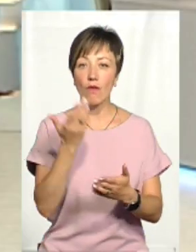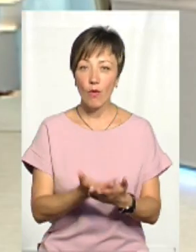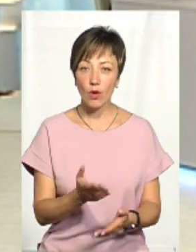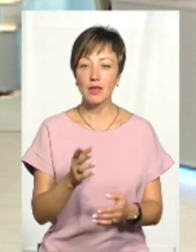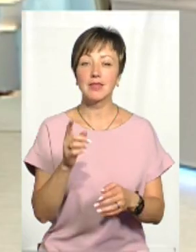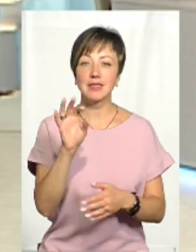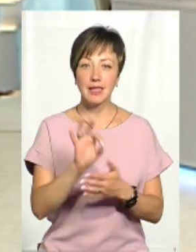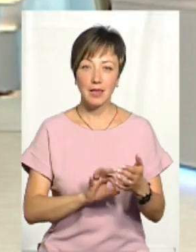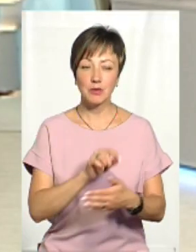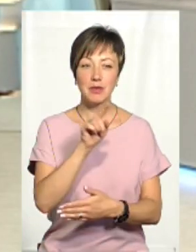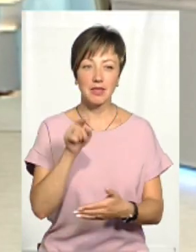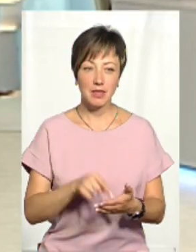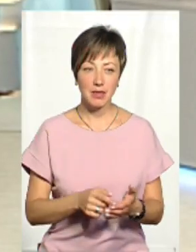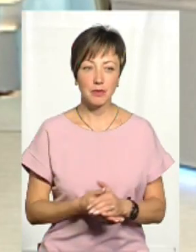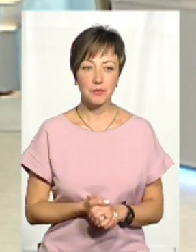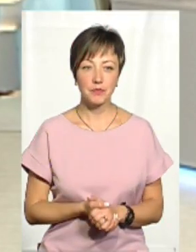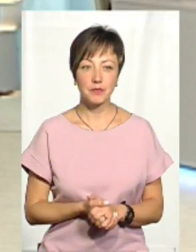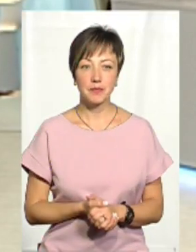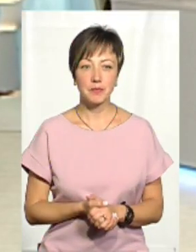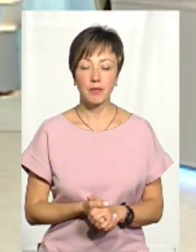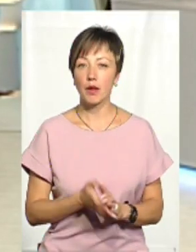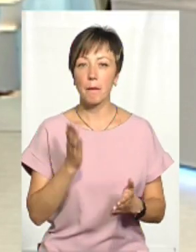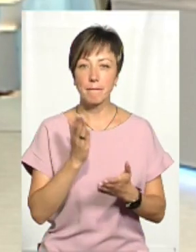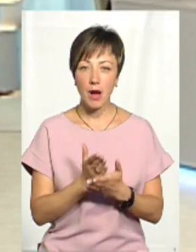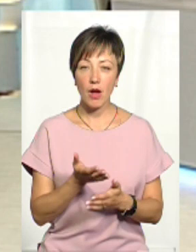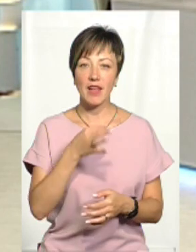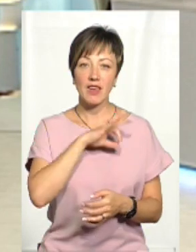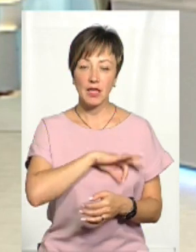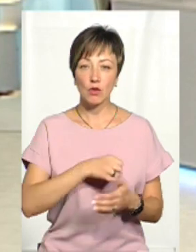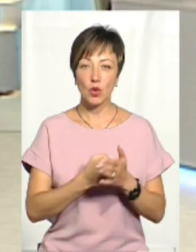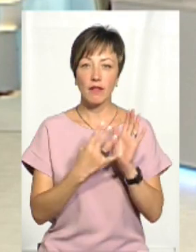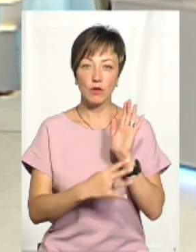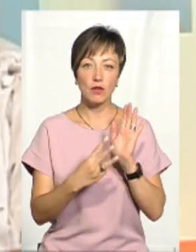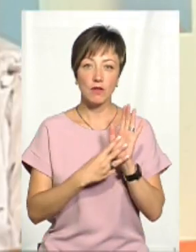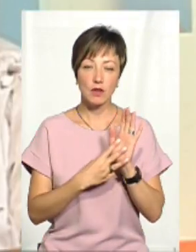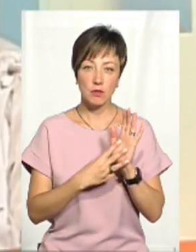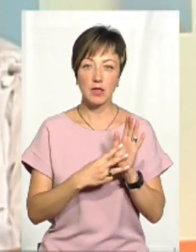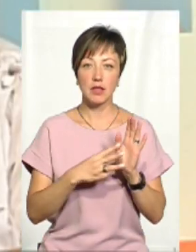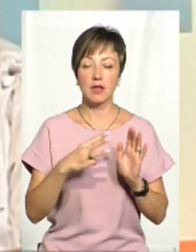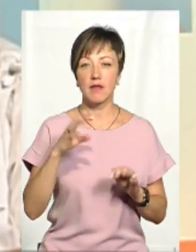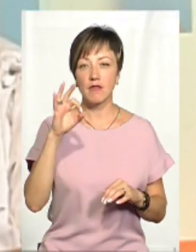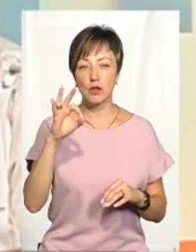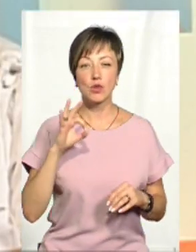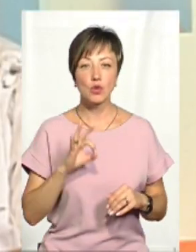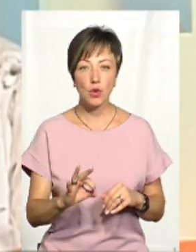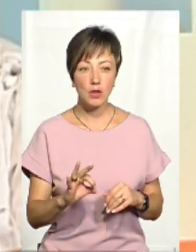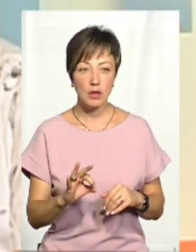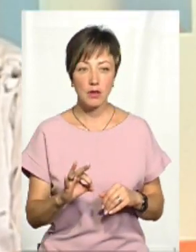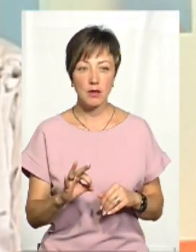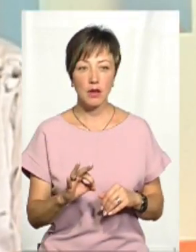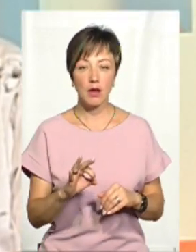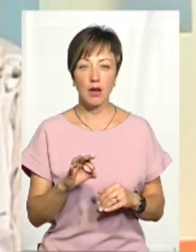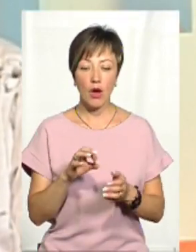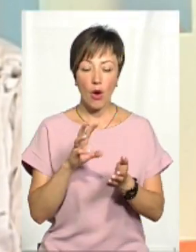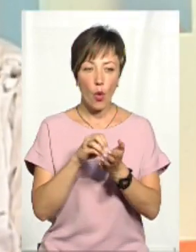Ось яке питання. Я якраз хотів і запитати. А вони мають ефективність до 98%